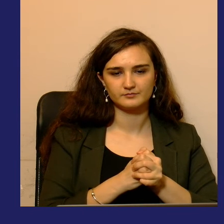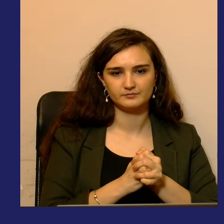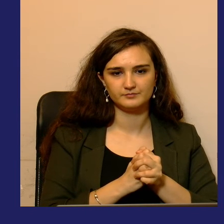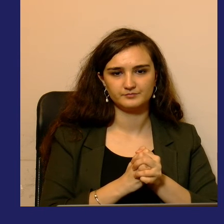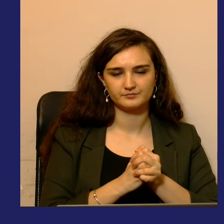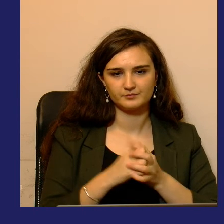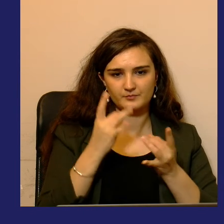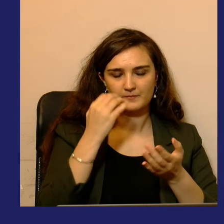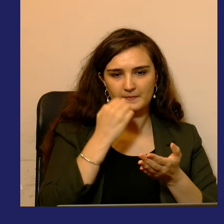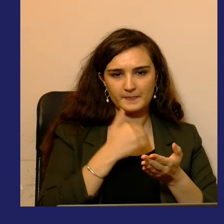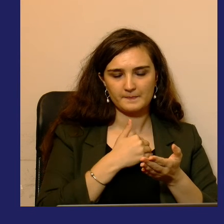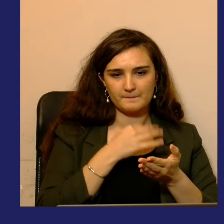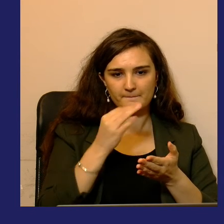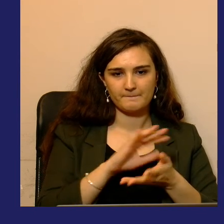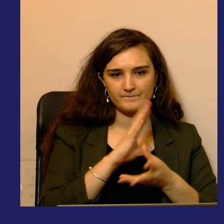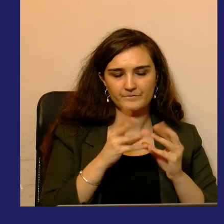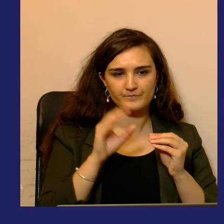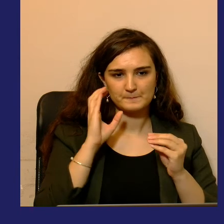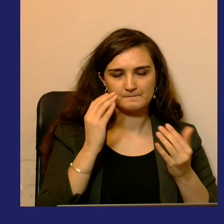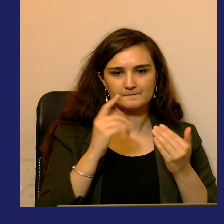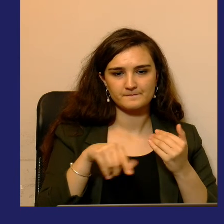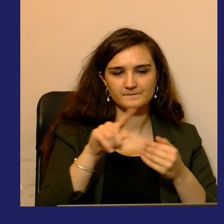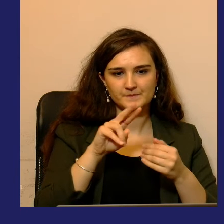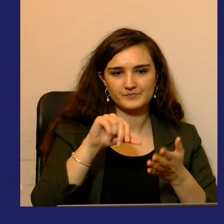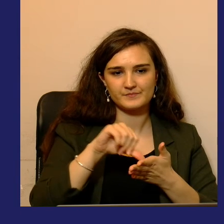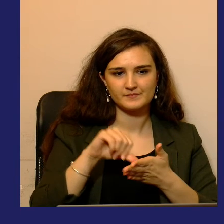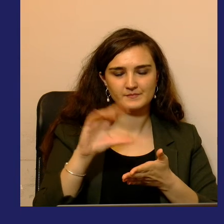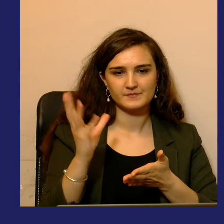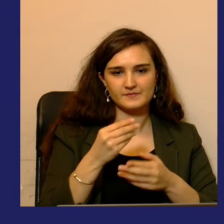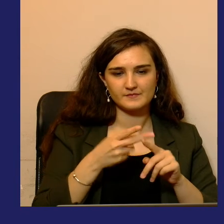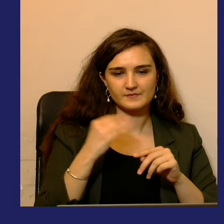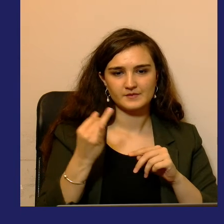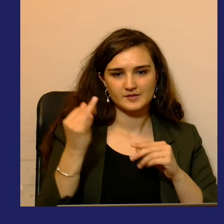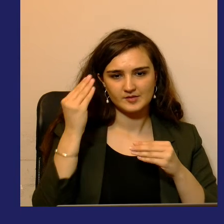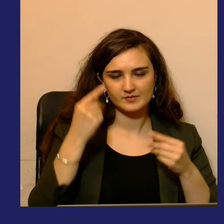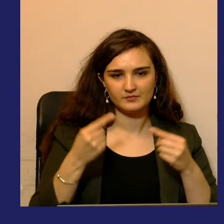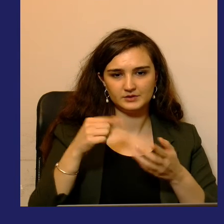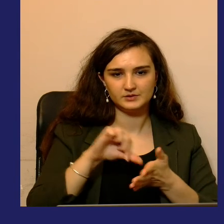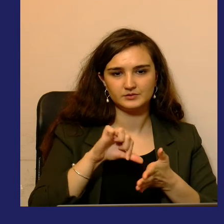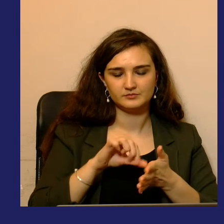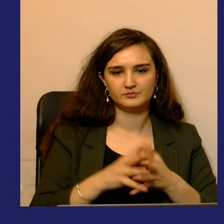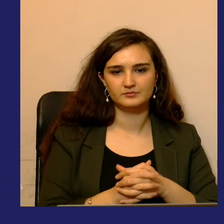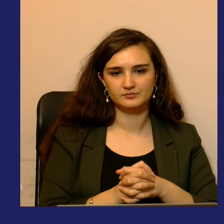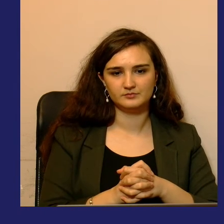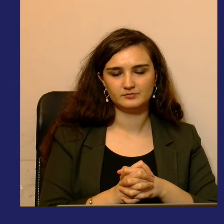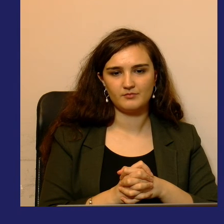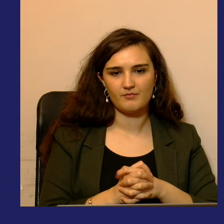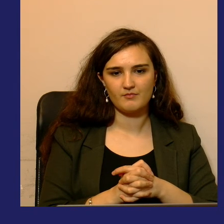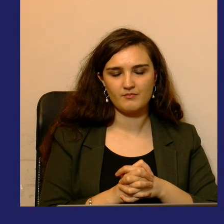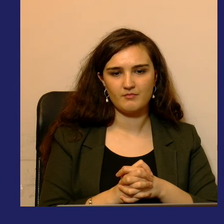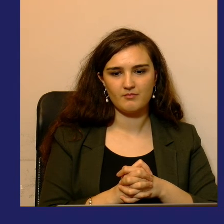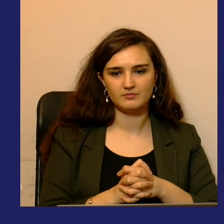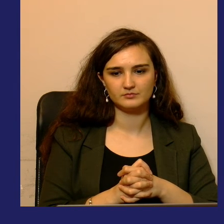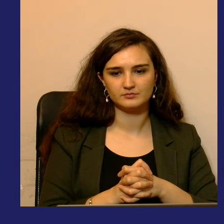უბრალოდ მადლობა მინდოდა გადამეხადა ყველა მსმენელისთვის და პანელისტისთვის ამ საინტერესო დისკუსიაში მონაწილეობის.